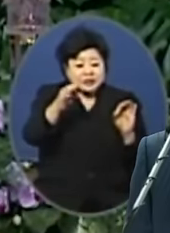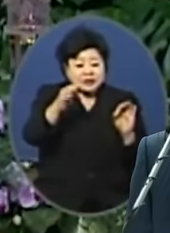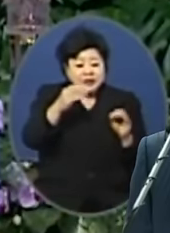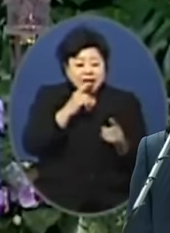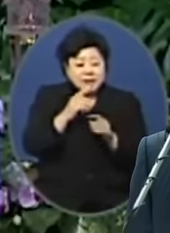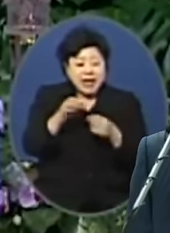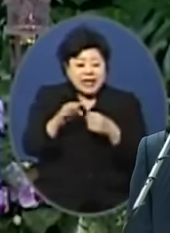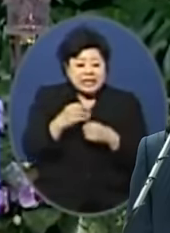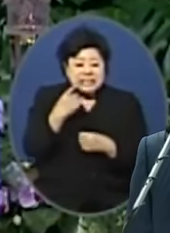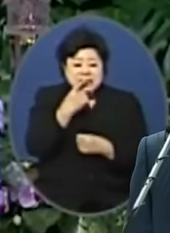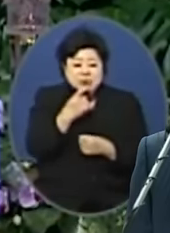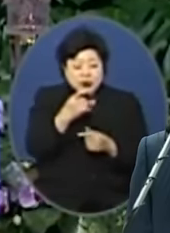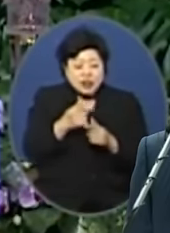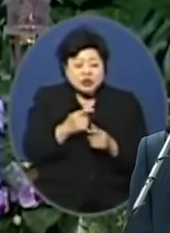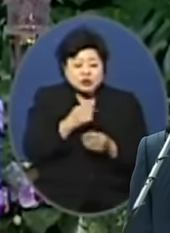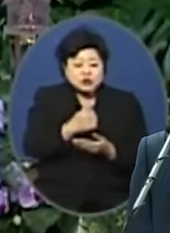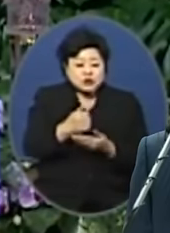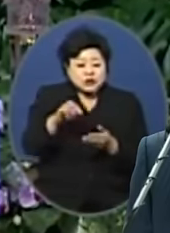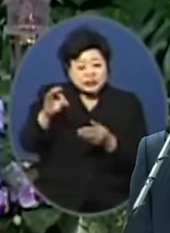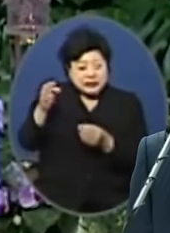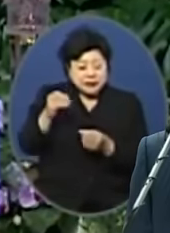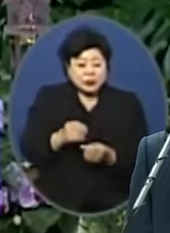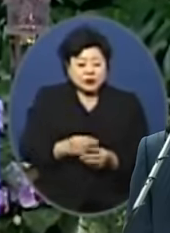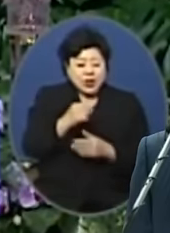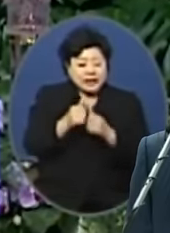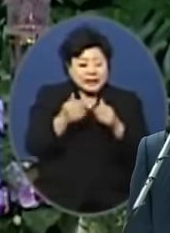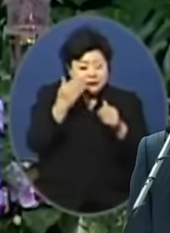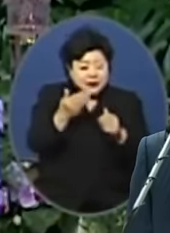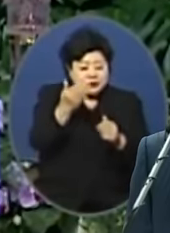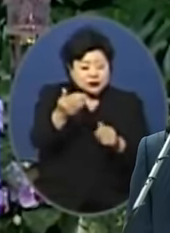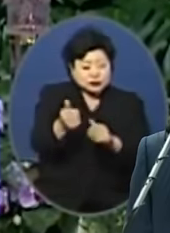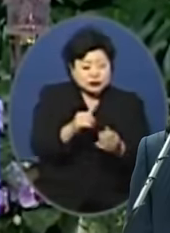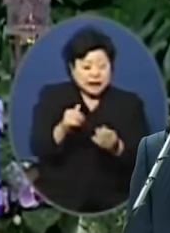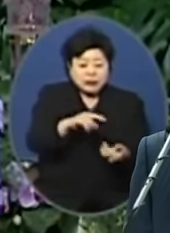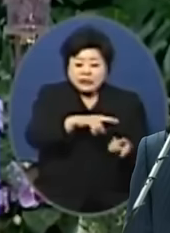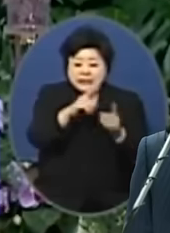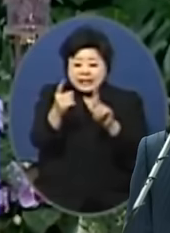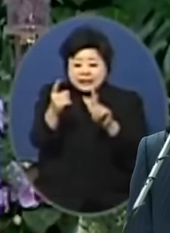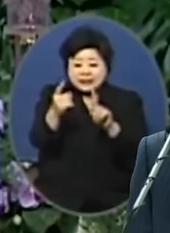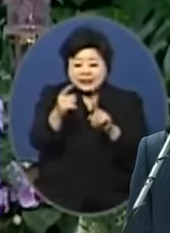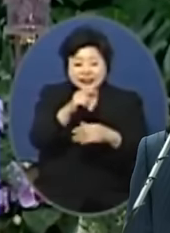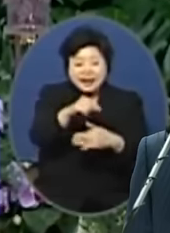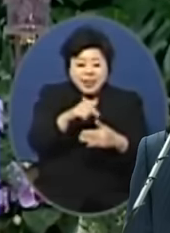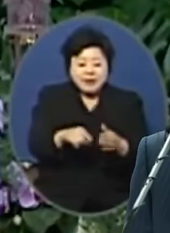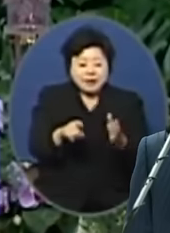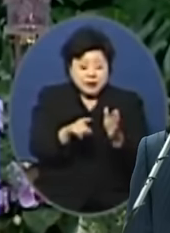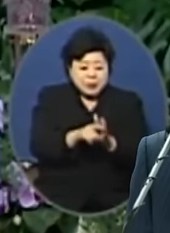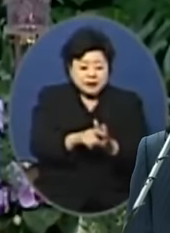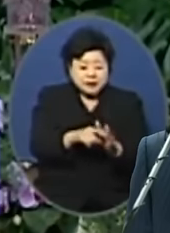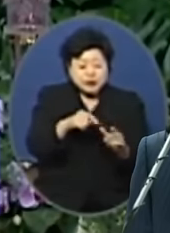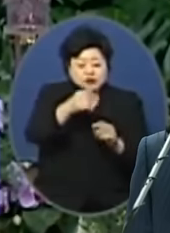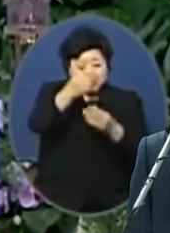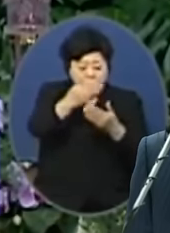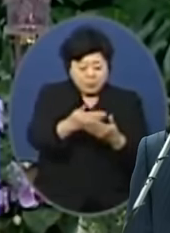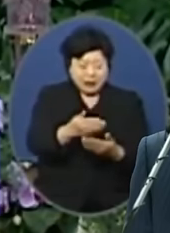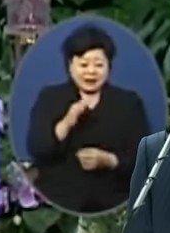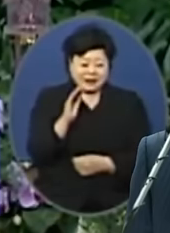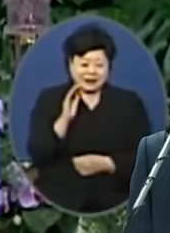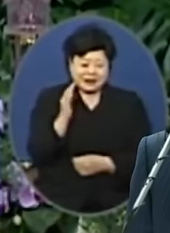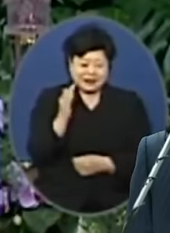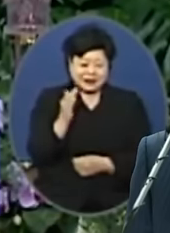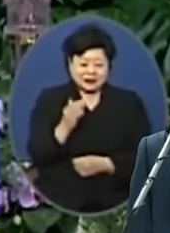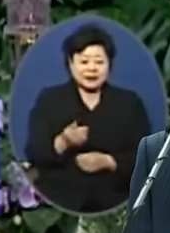내가 만일 내 입으로 예수를 주로 시인하며 또 하나님께서 그를 죽은 자 가운데서 살리신 것을 내 마음에 믿으면 구원을